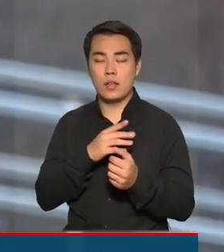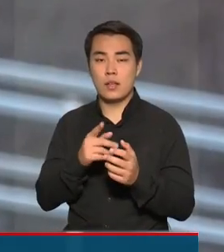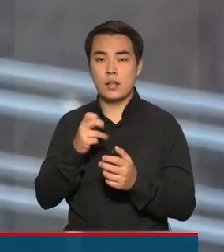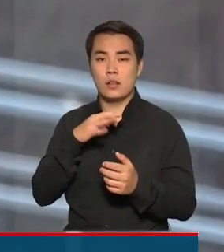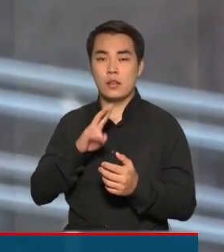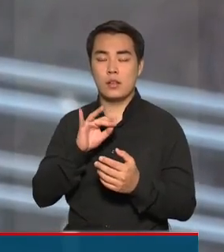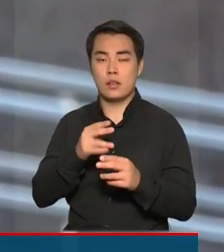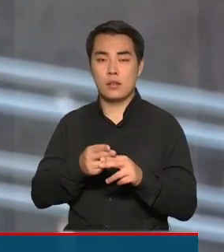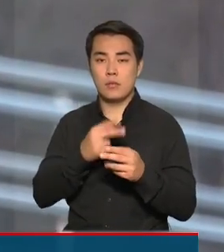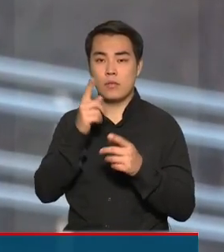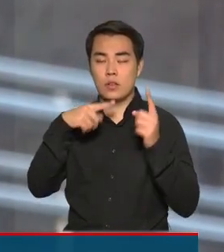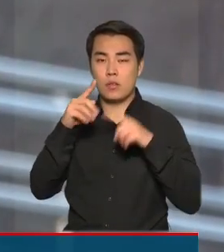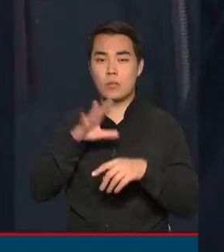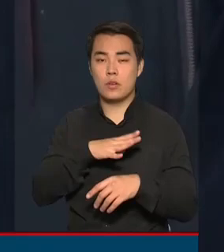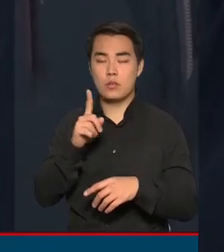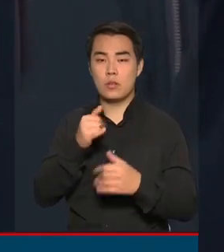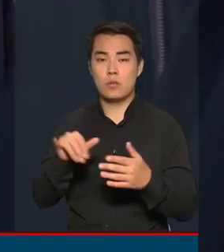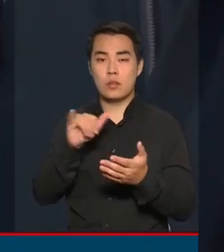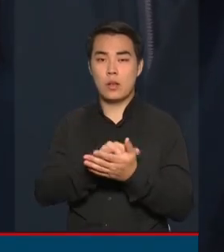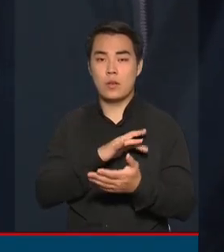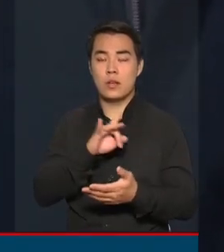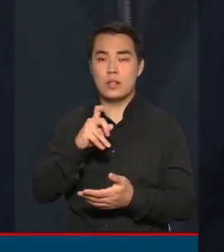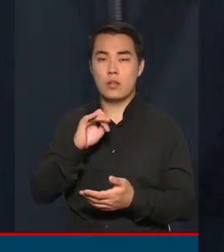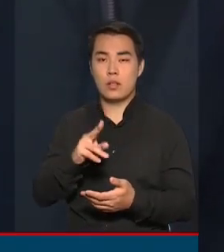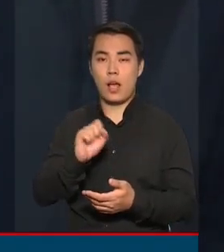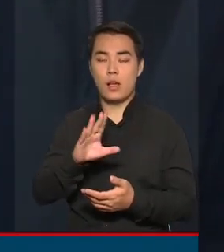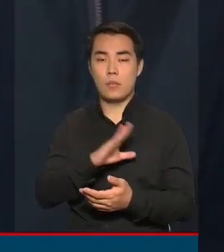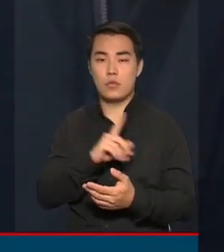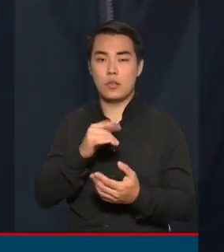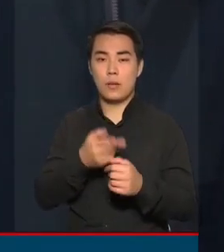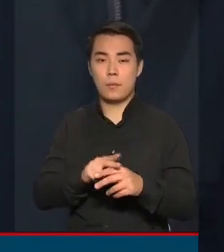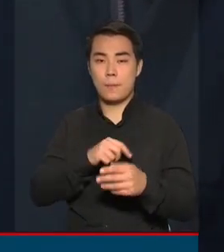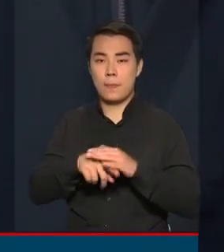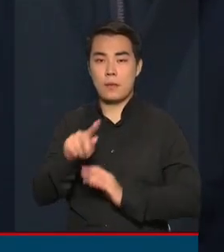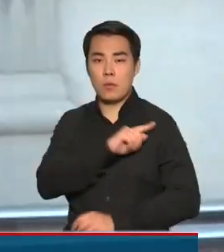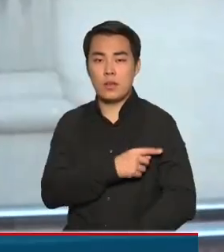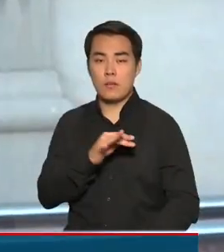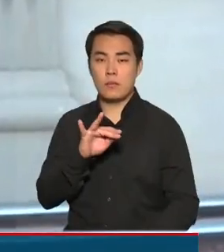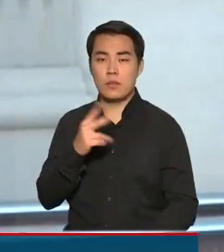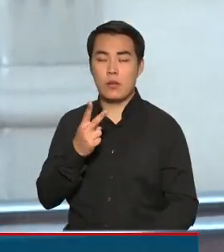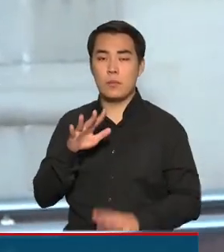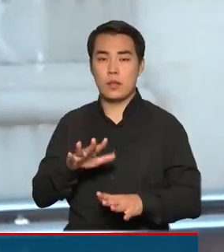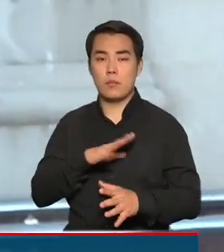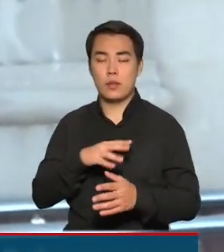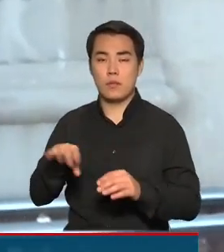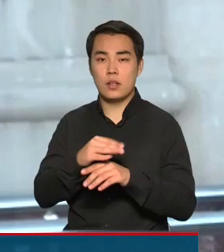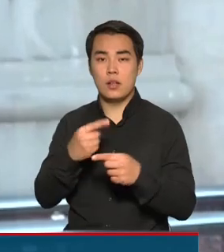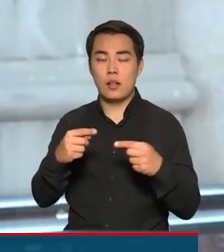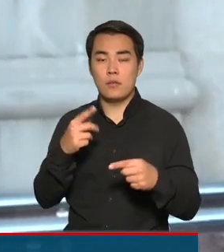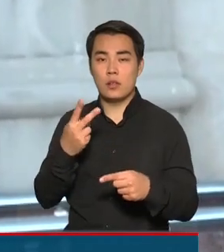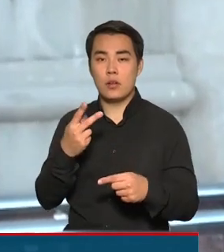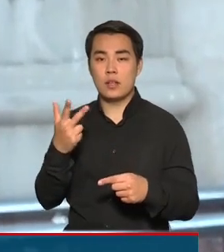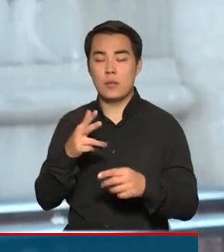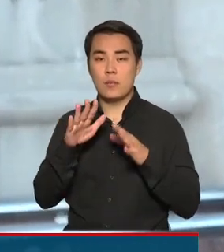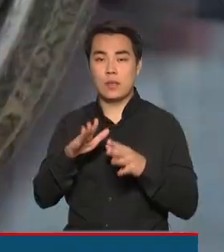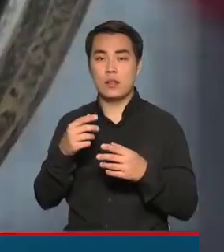он покорил своей выносливостью, установил рекорд Азии по пауэрлифтингу и занял второе место в силовом двоеборье и третье в